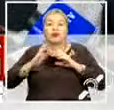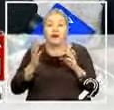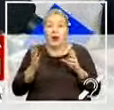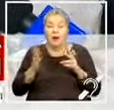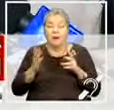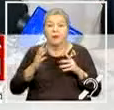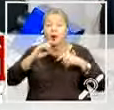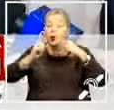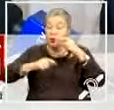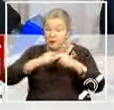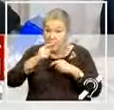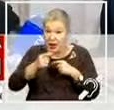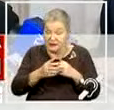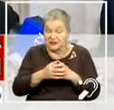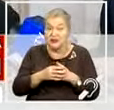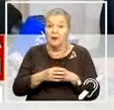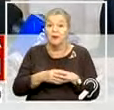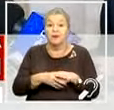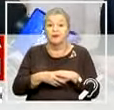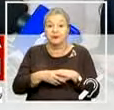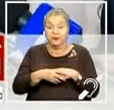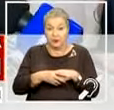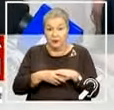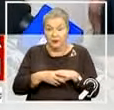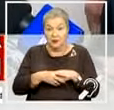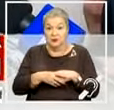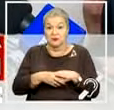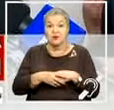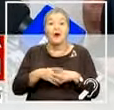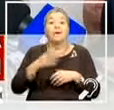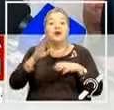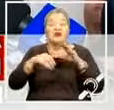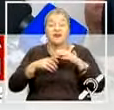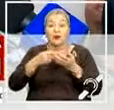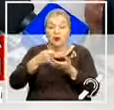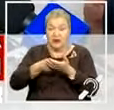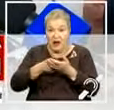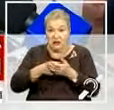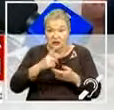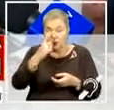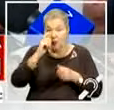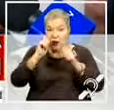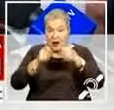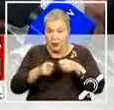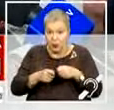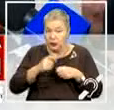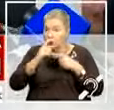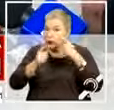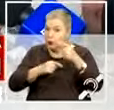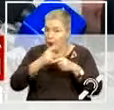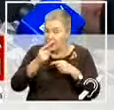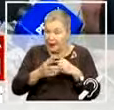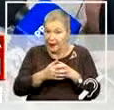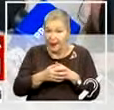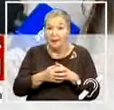Urmează să le prezinte Ministerul Finanțelor. După ce le prezintă Ministrul